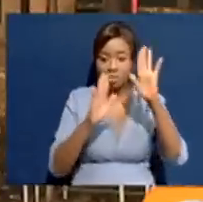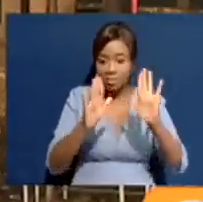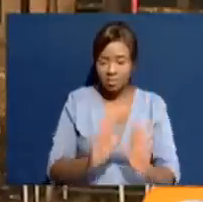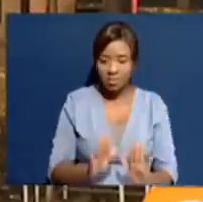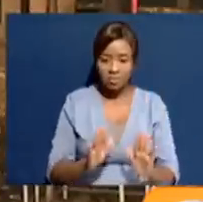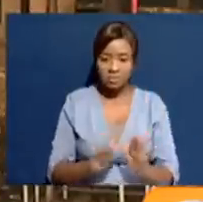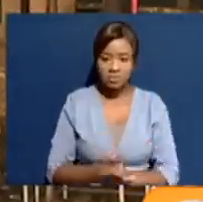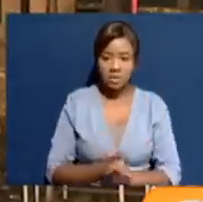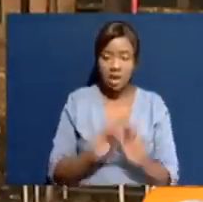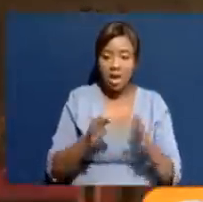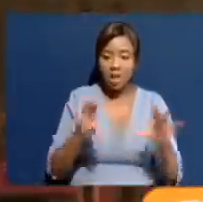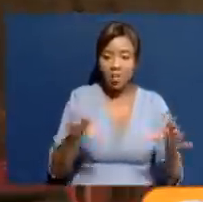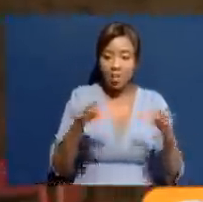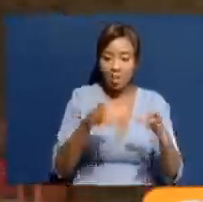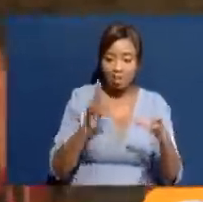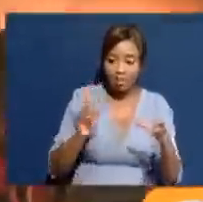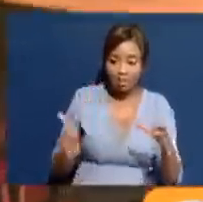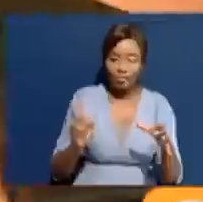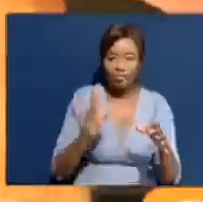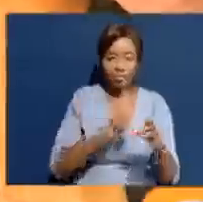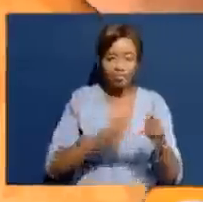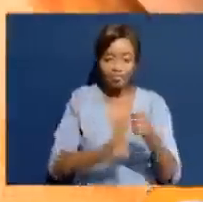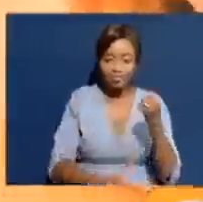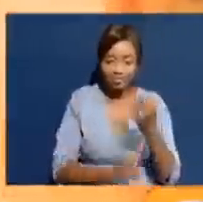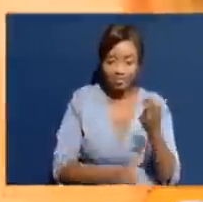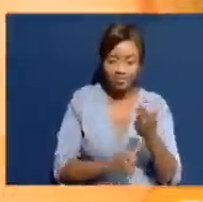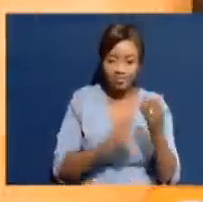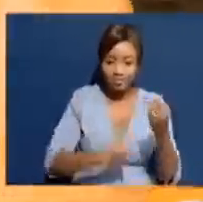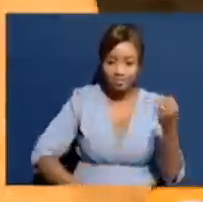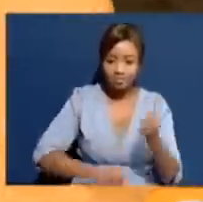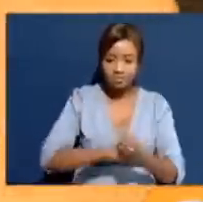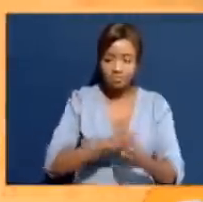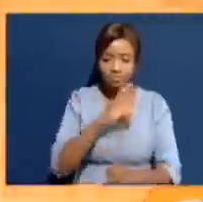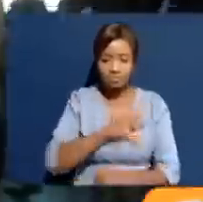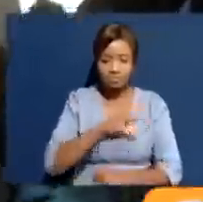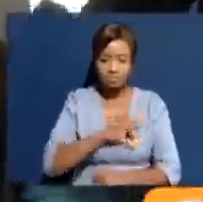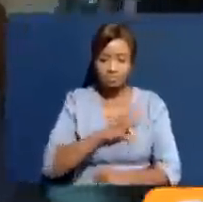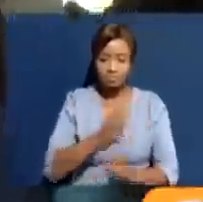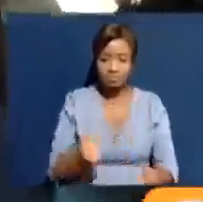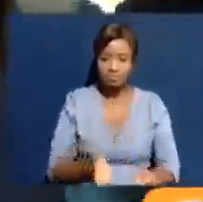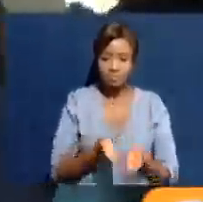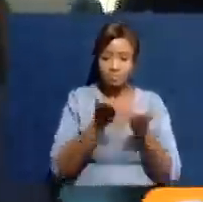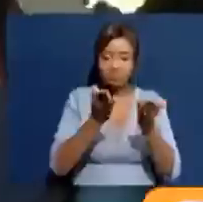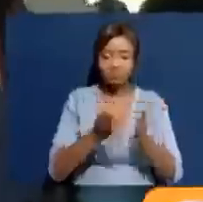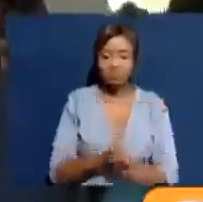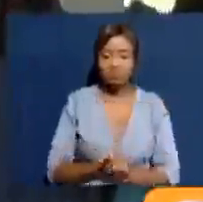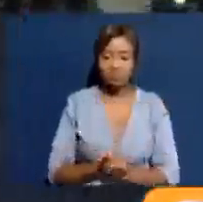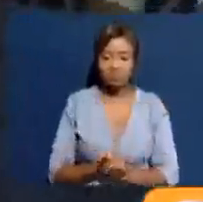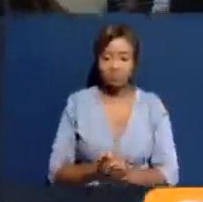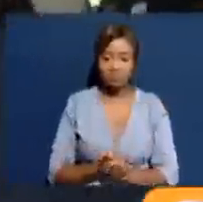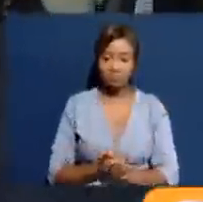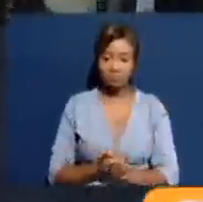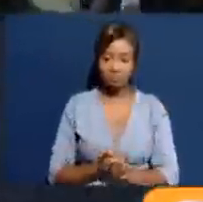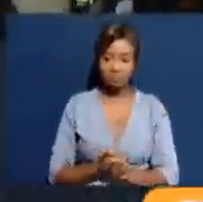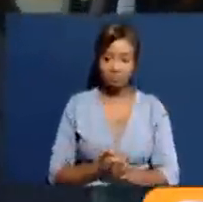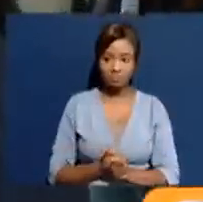ni jinsi jamii hii ilivyokumbatia teknolojia kuimarisha mapato yao. The name of the kind of the bananas is